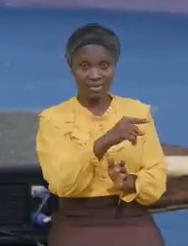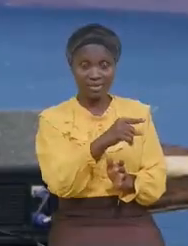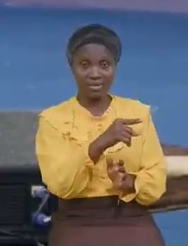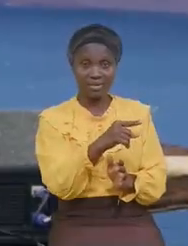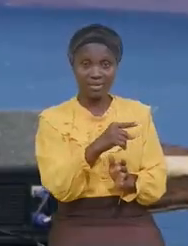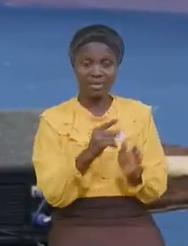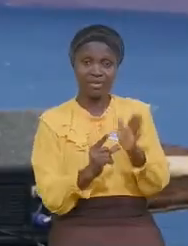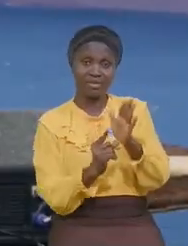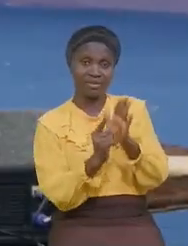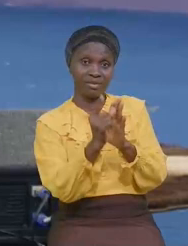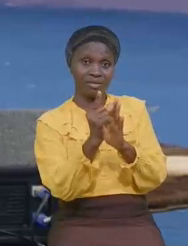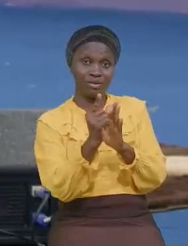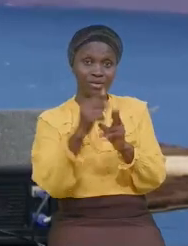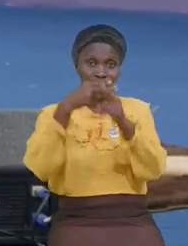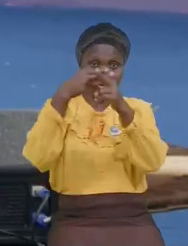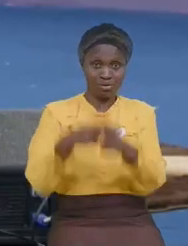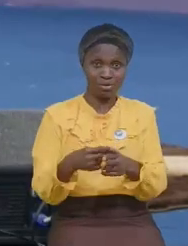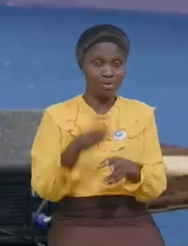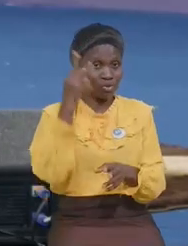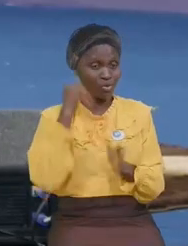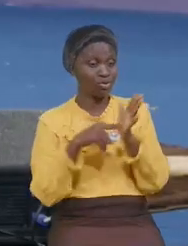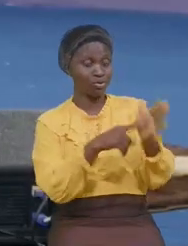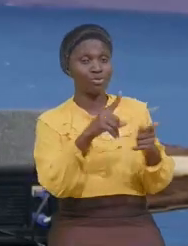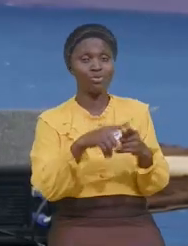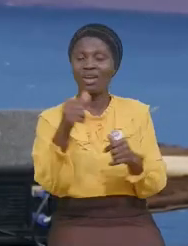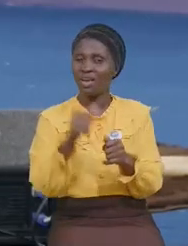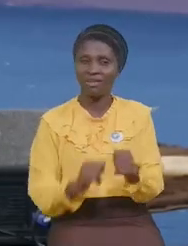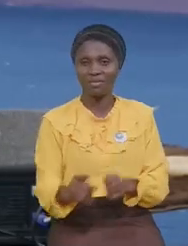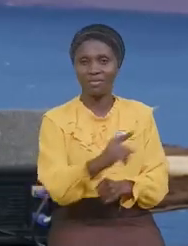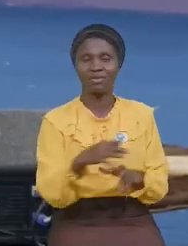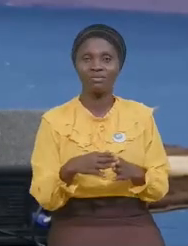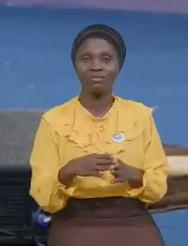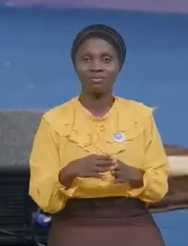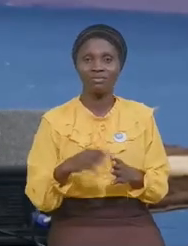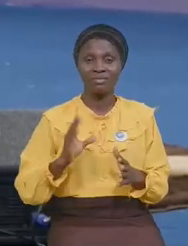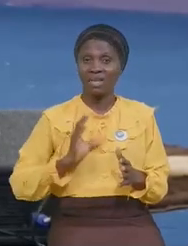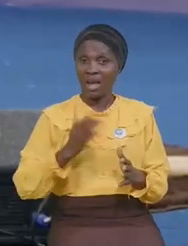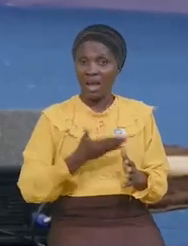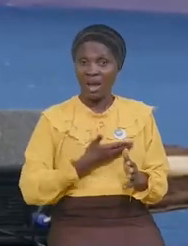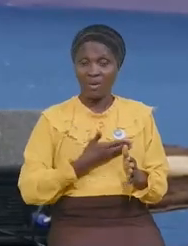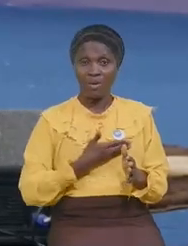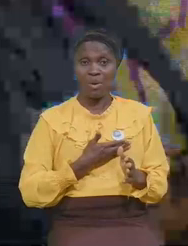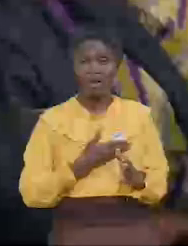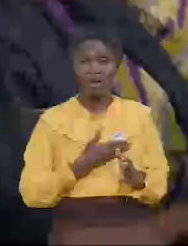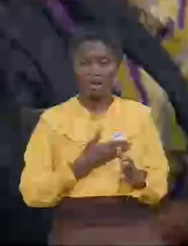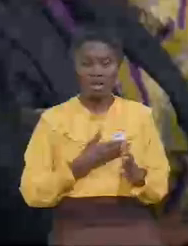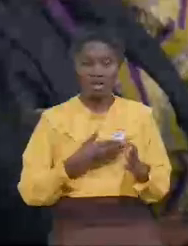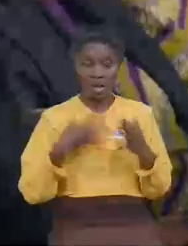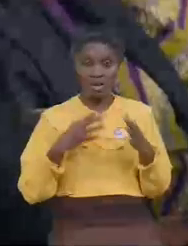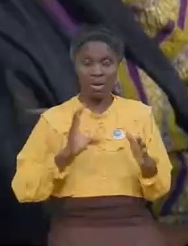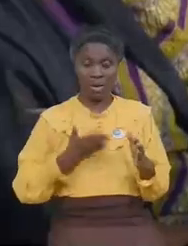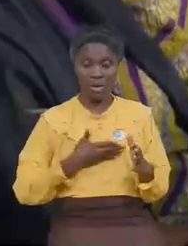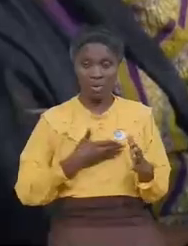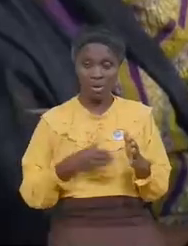avec sa petite taille, est visible à tout le monde. Oui, notre taille n'est pas déterminée